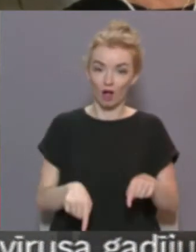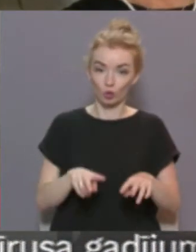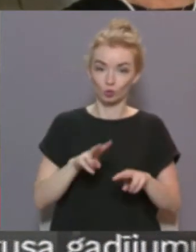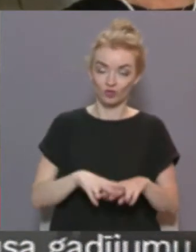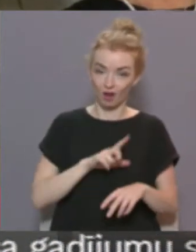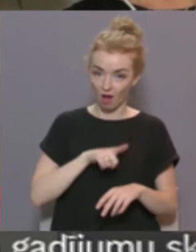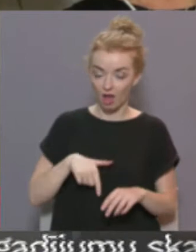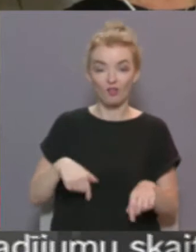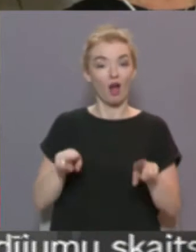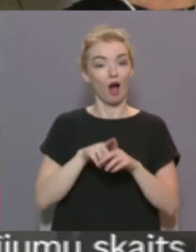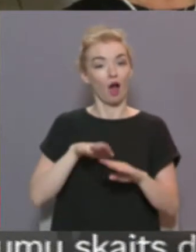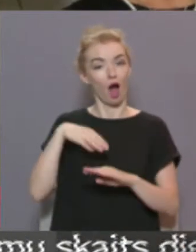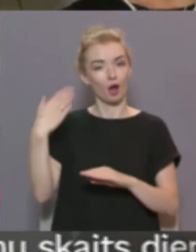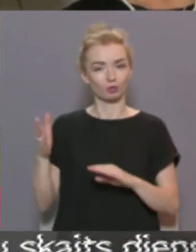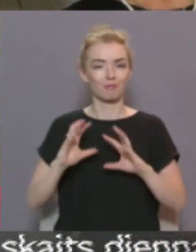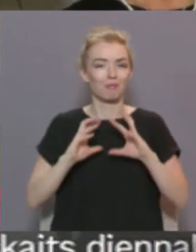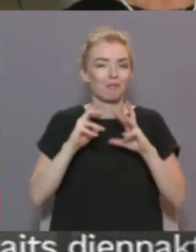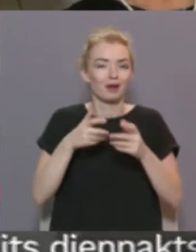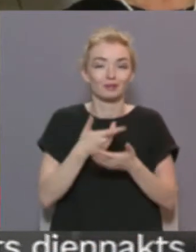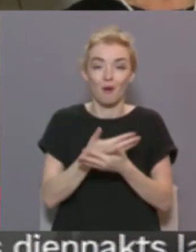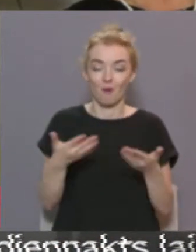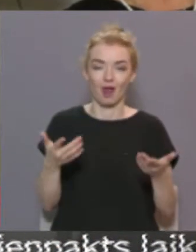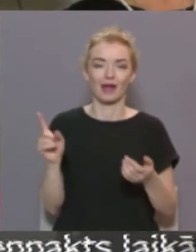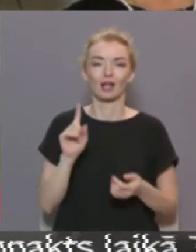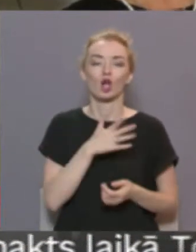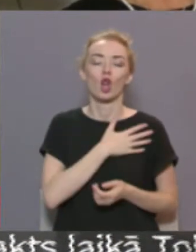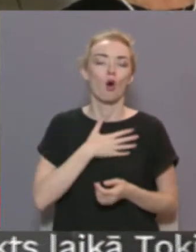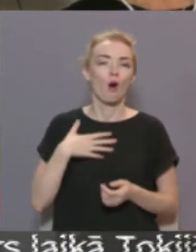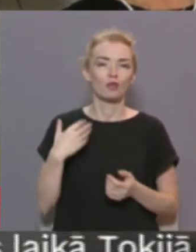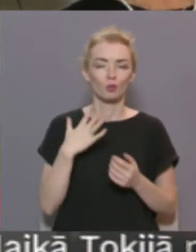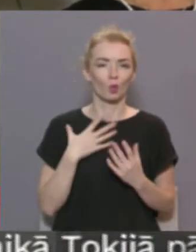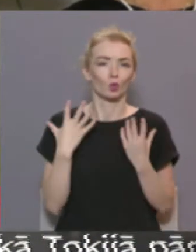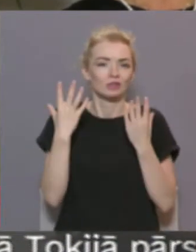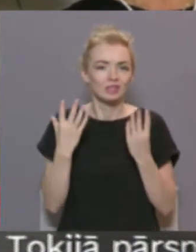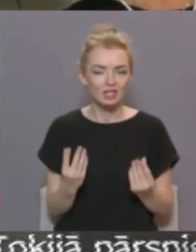arī pasaulē ir ļoti mūsdienīgi un